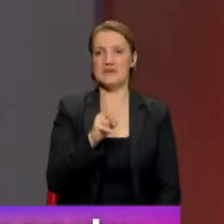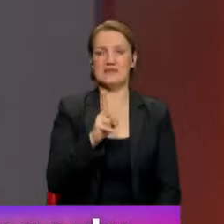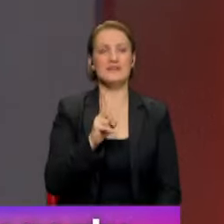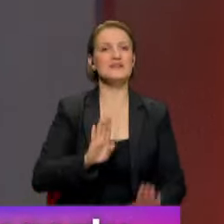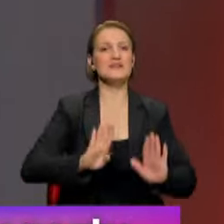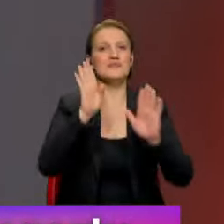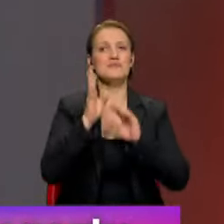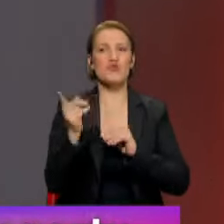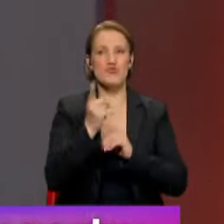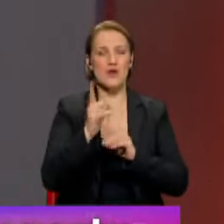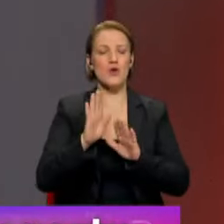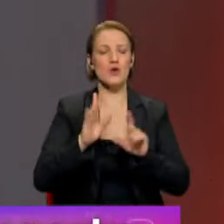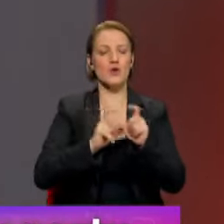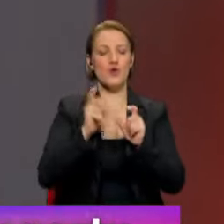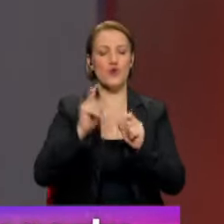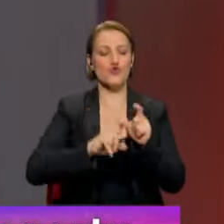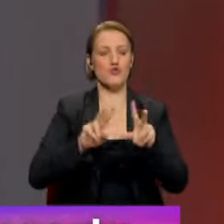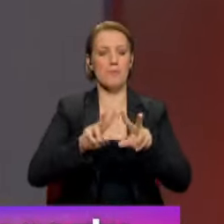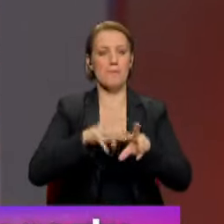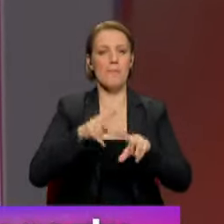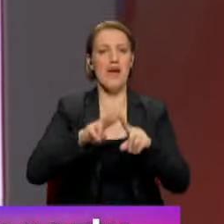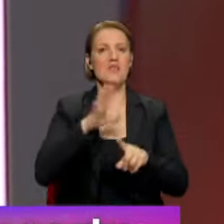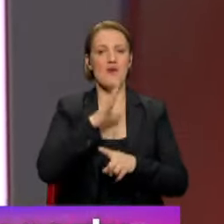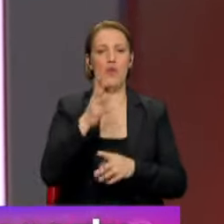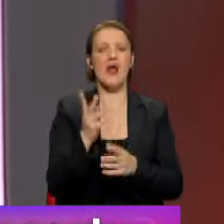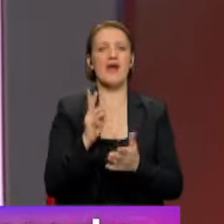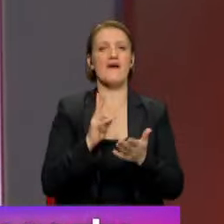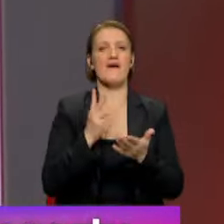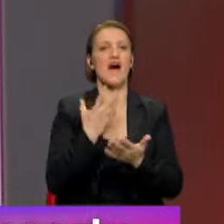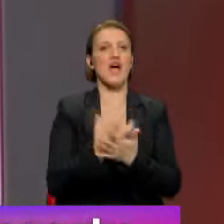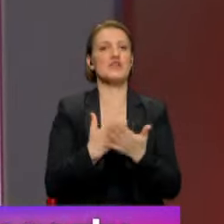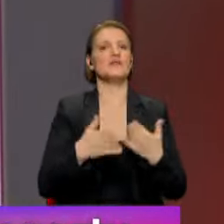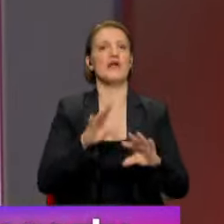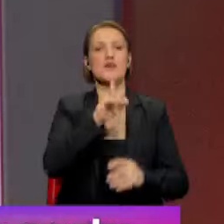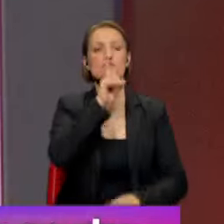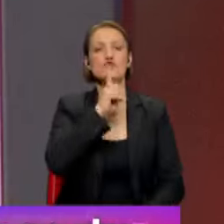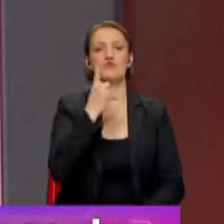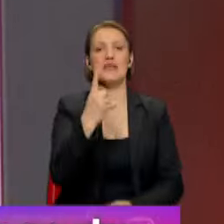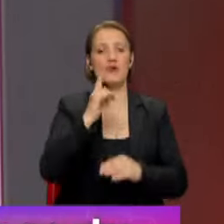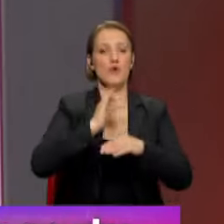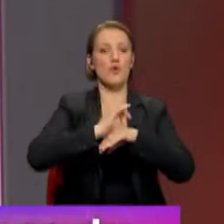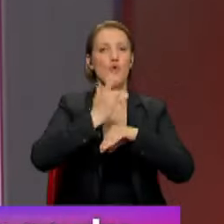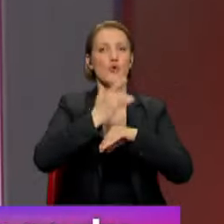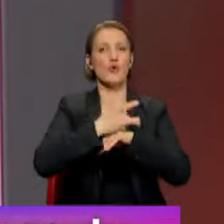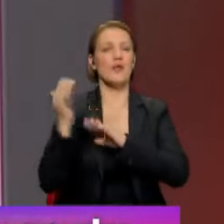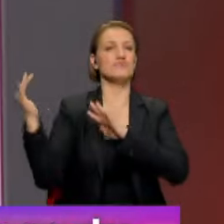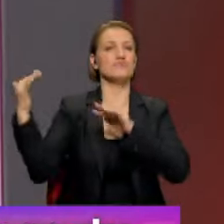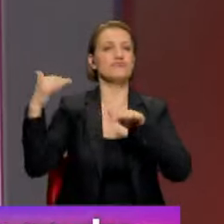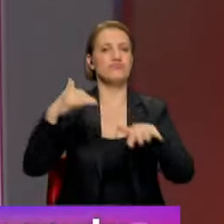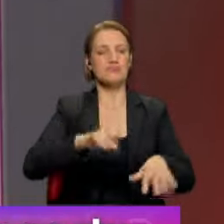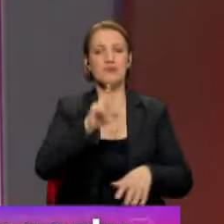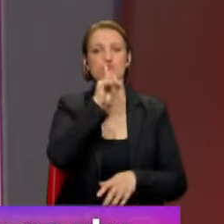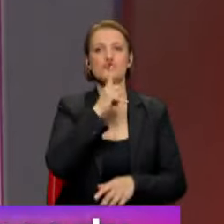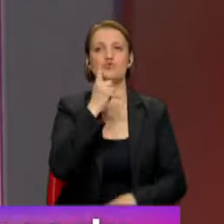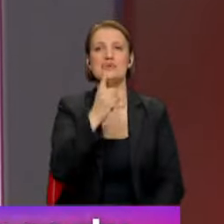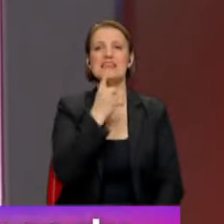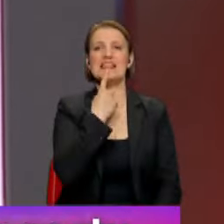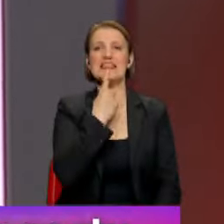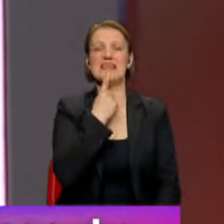sığınmacı ve göçmen var Onlar kayıtlı değil tabii Onlar sayılmıyor 101 ülkeden göç var dil